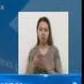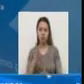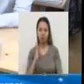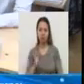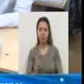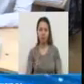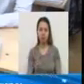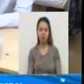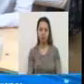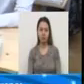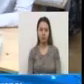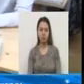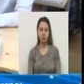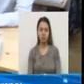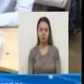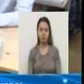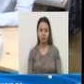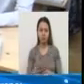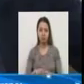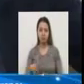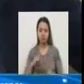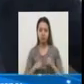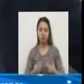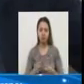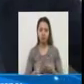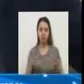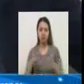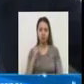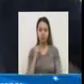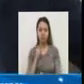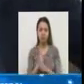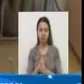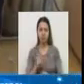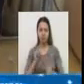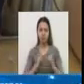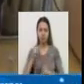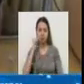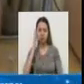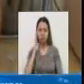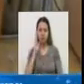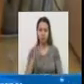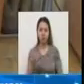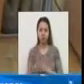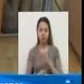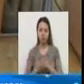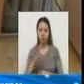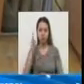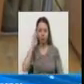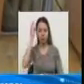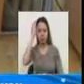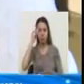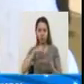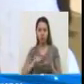болады. Білім беру саласы жастардың тәлімімен тығыз байланыста қарастырылуы керек. Жастар ел ертеңі, яғни олар әлемді ғылым білімді